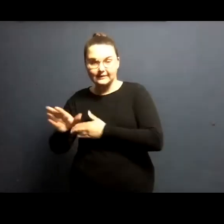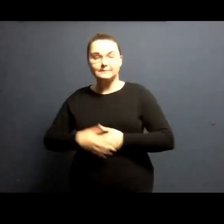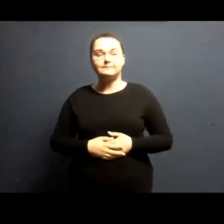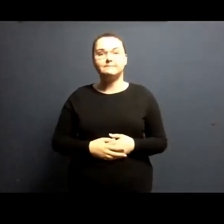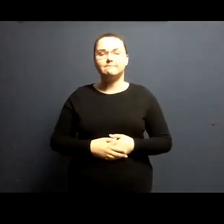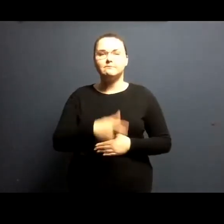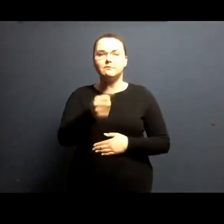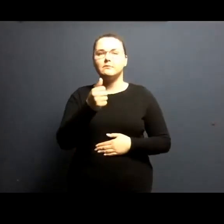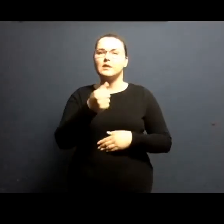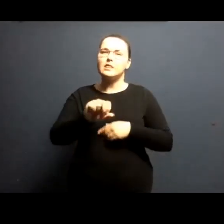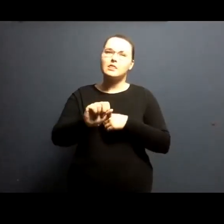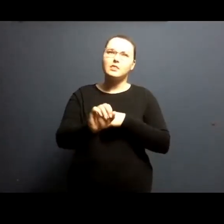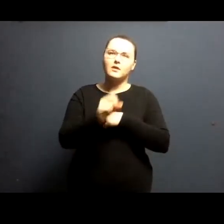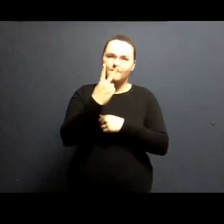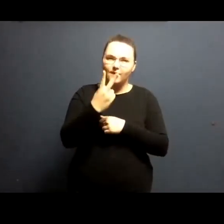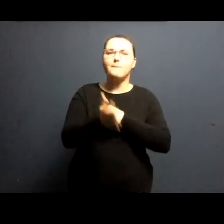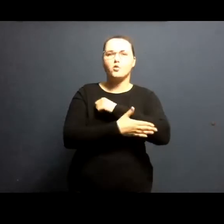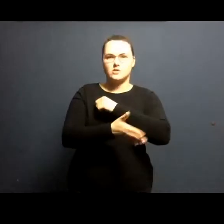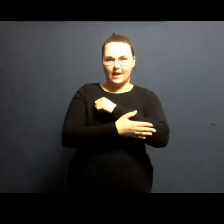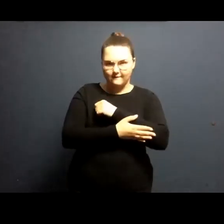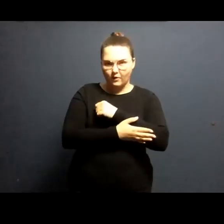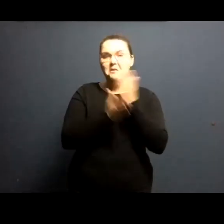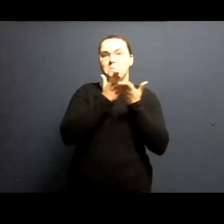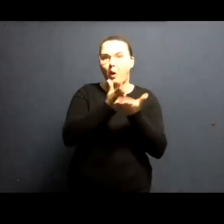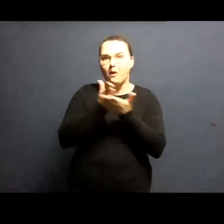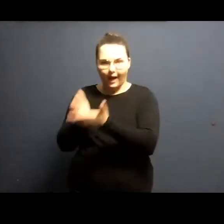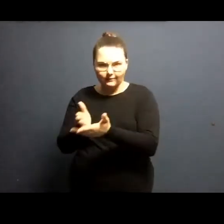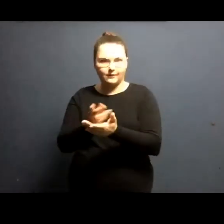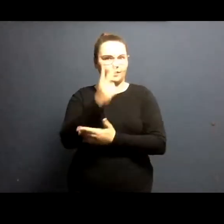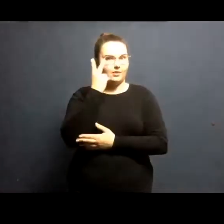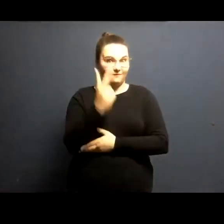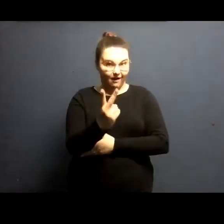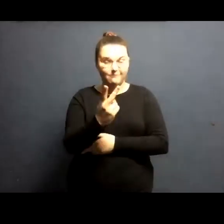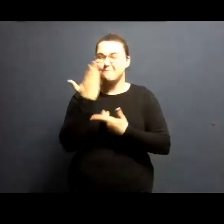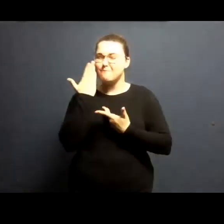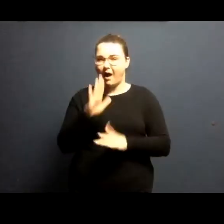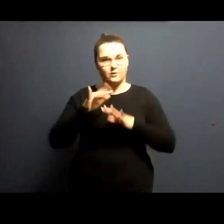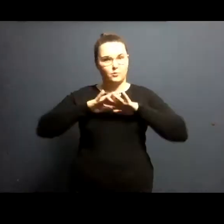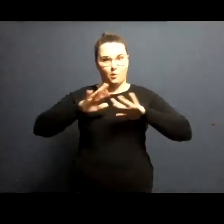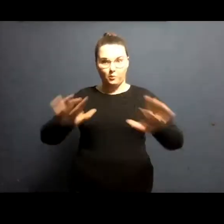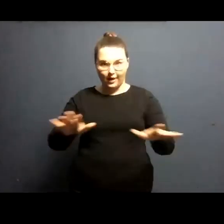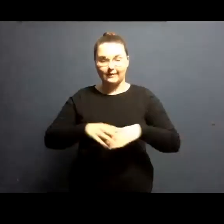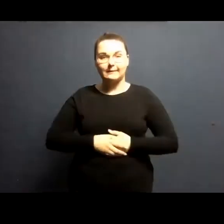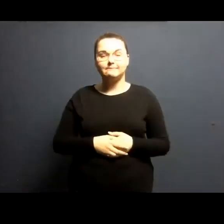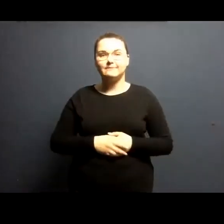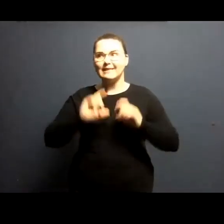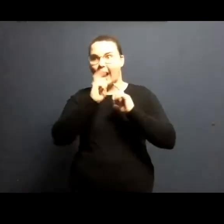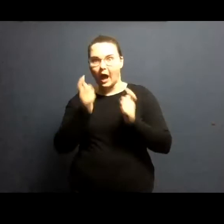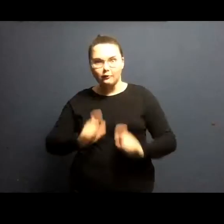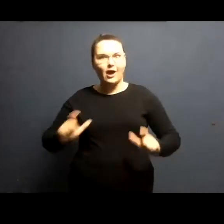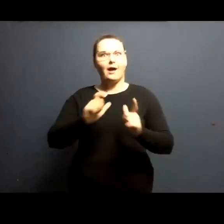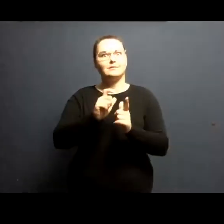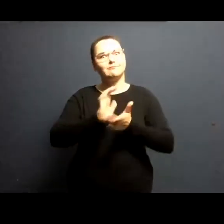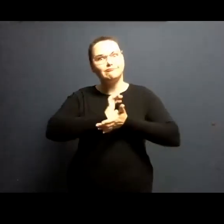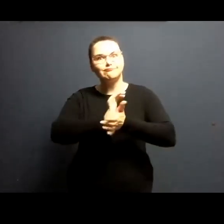podstawowe, dwa na rynku polskim poradniki, które cieszą się największą popularnością, są wznawiane, chociaż pierwszy